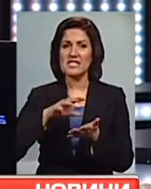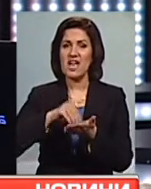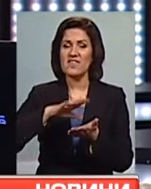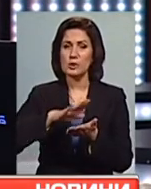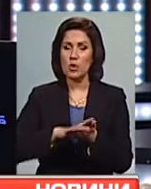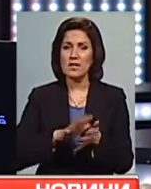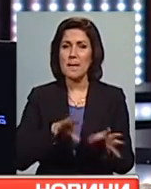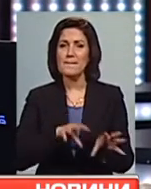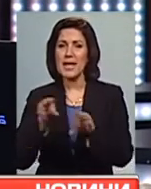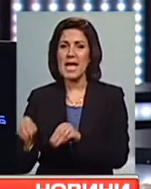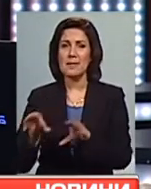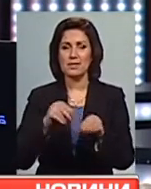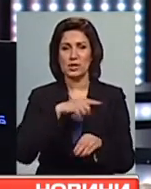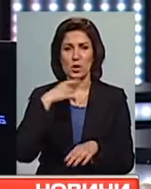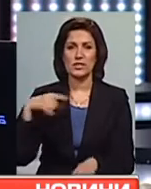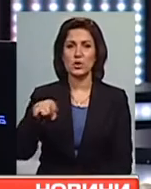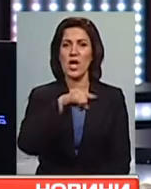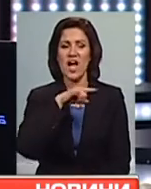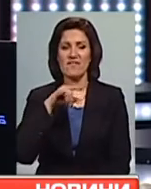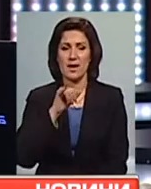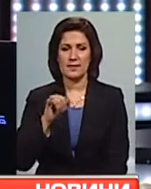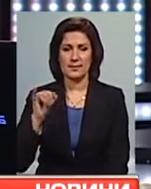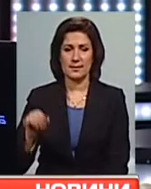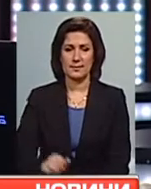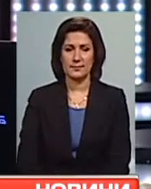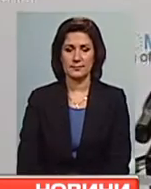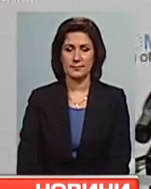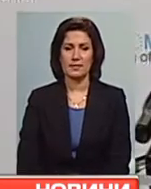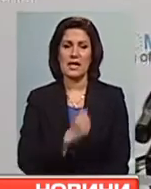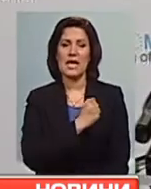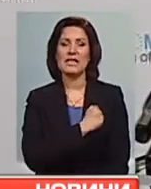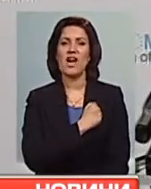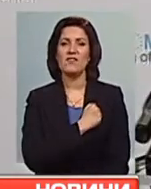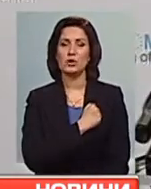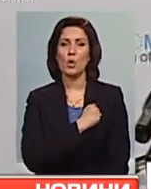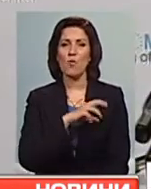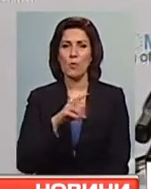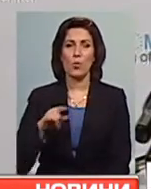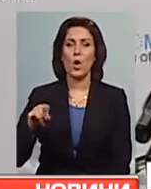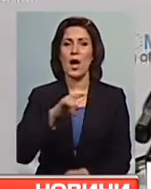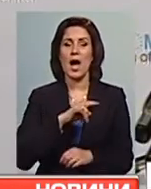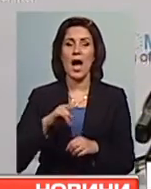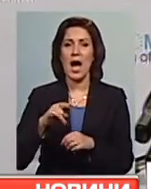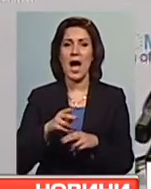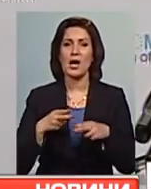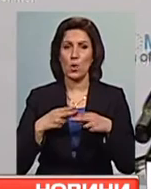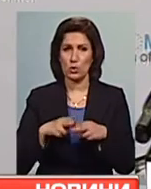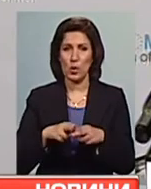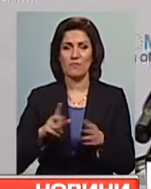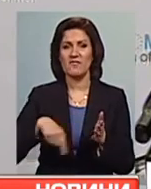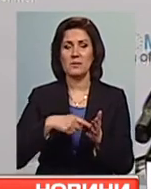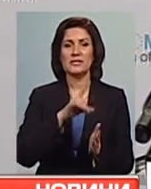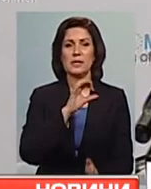переміщення російської авіації у на військовому аеродромі у місті ростов-на-дону